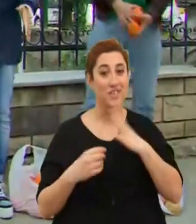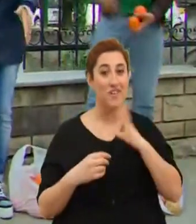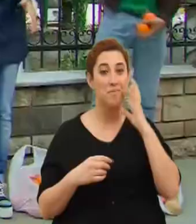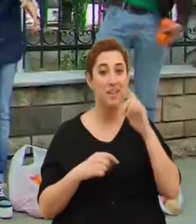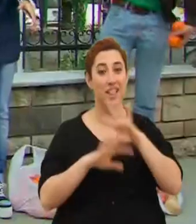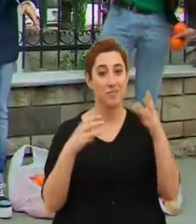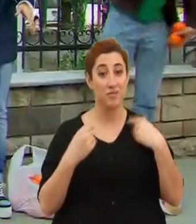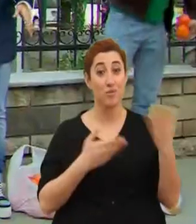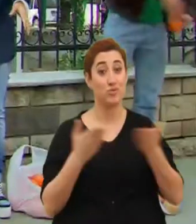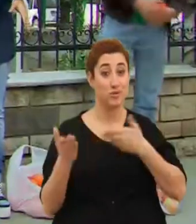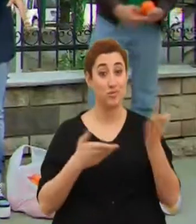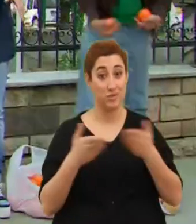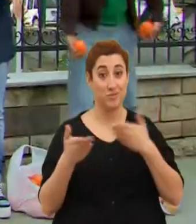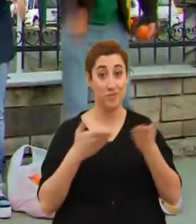patates.